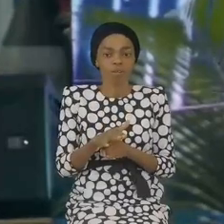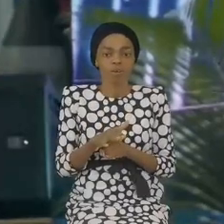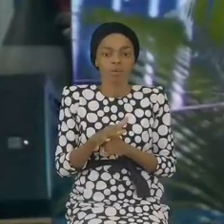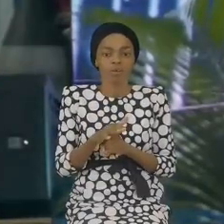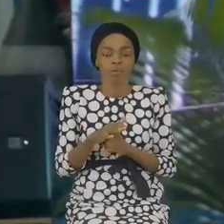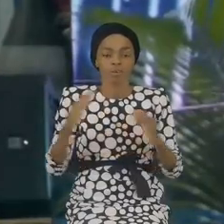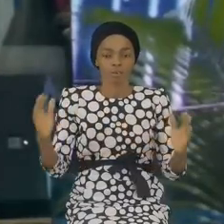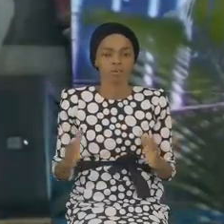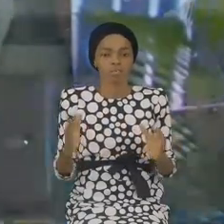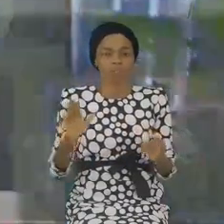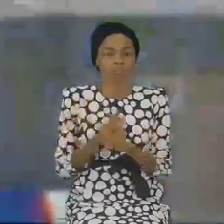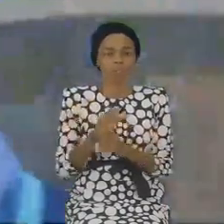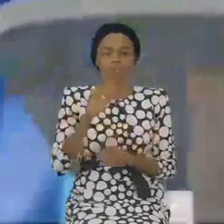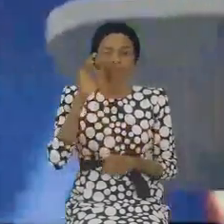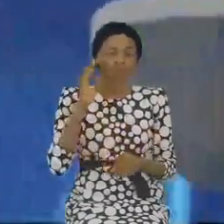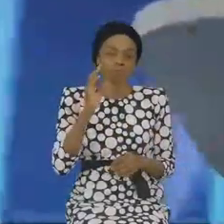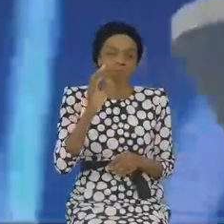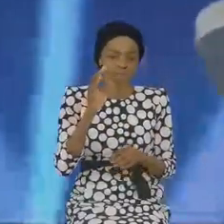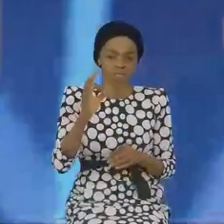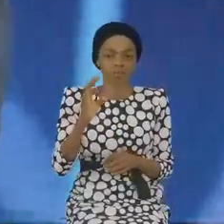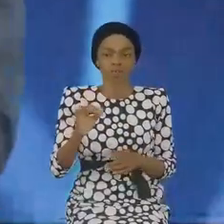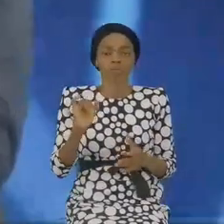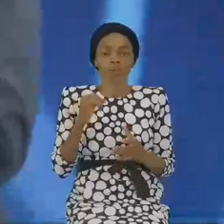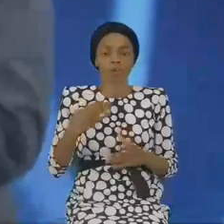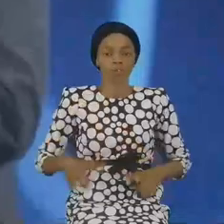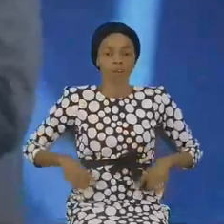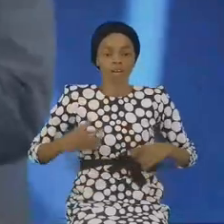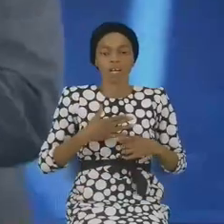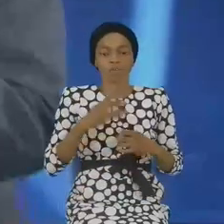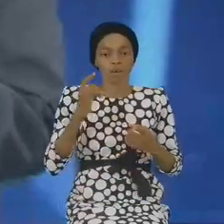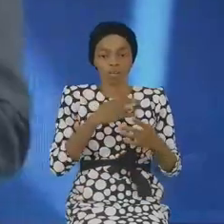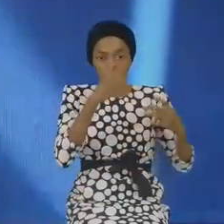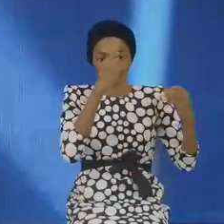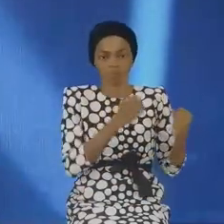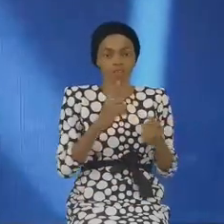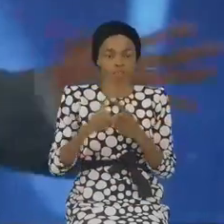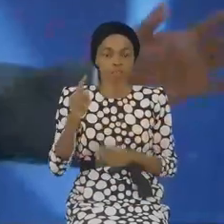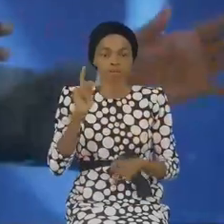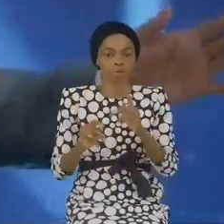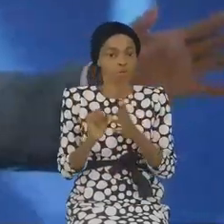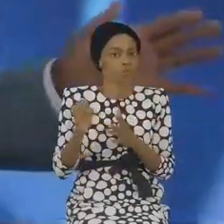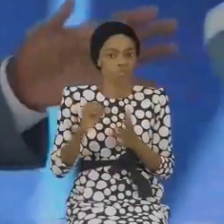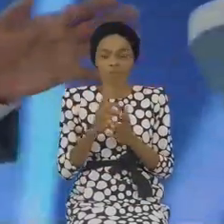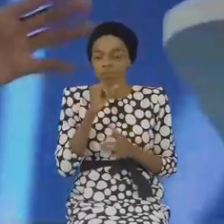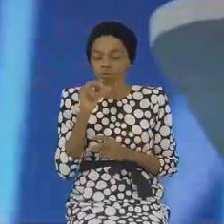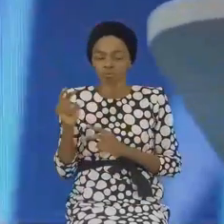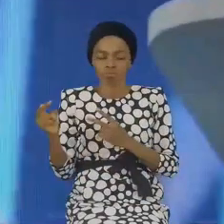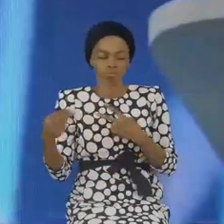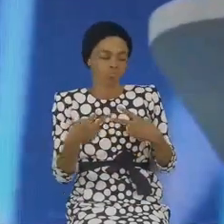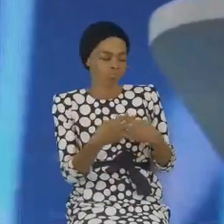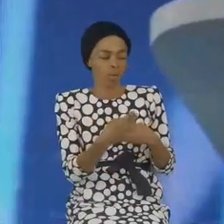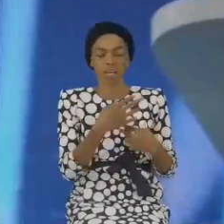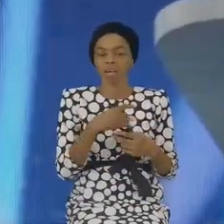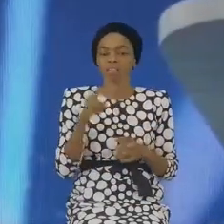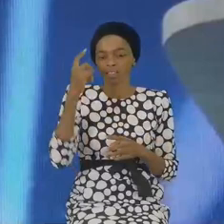messages adéquats de foi et de vie aux membres afin qu'ils ne regardent pas en arrière et se